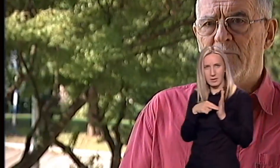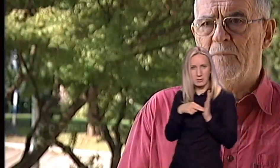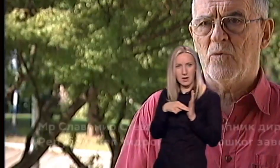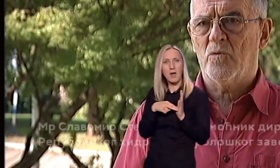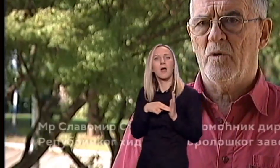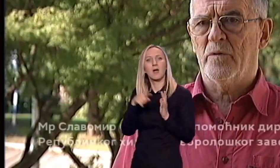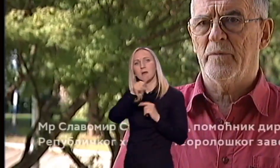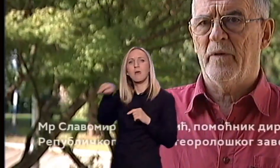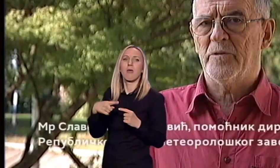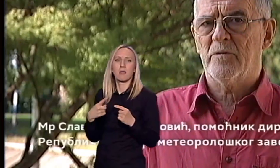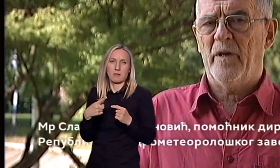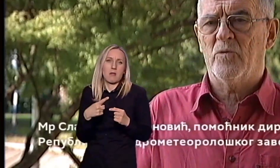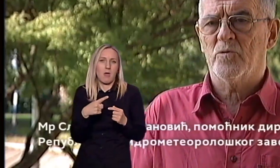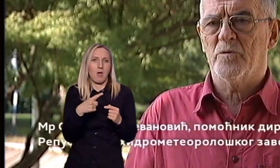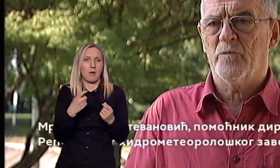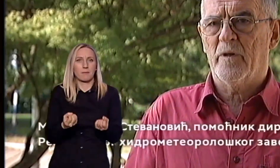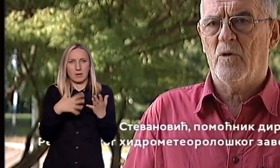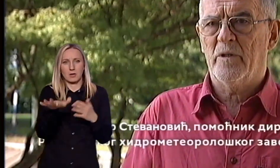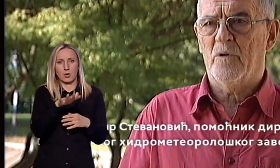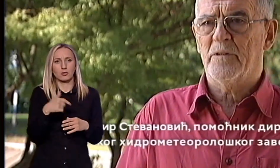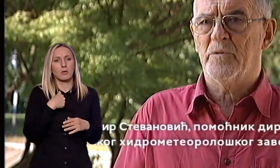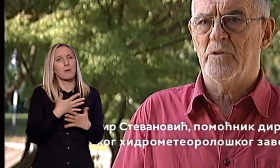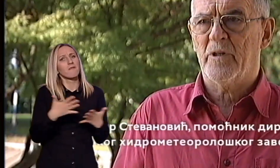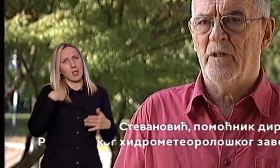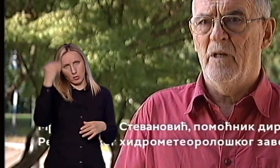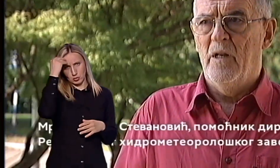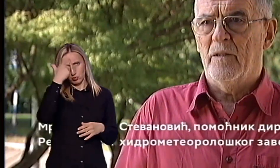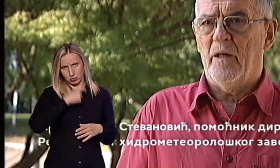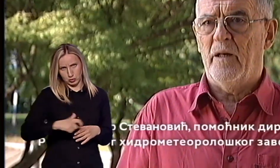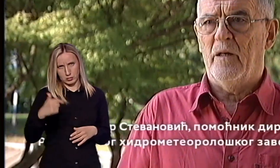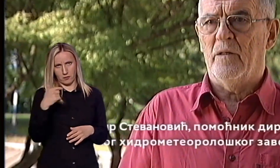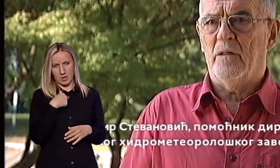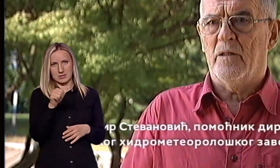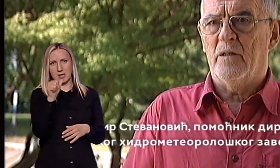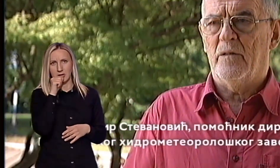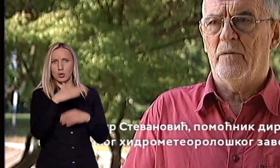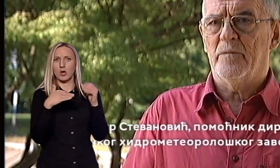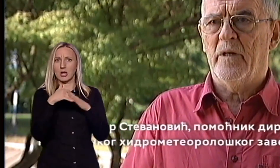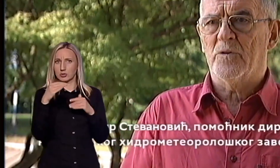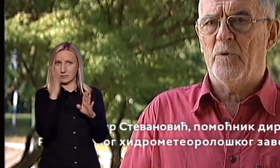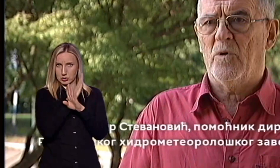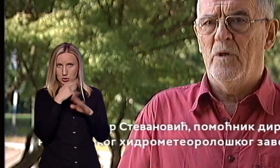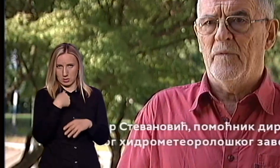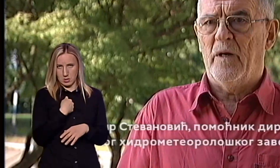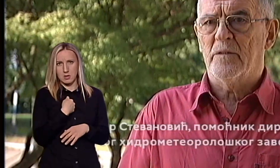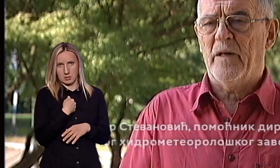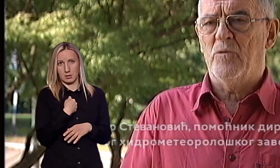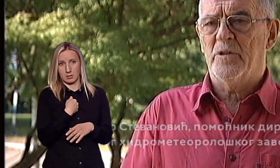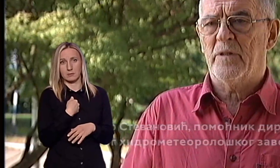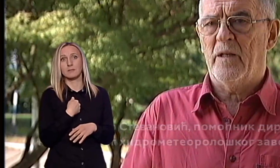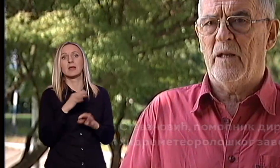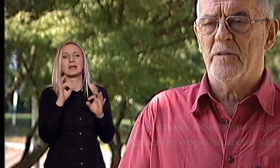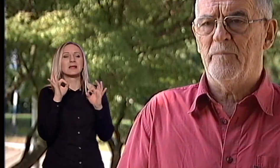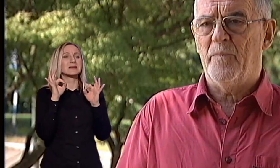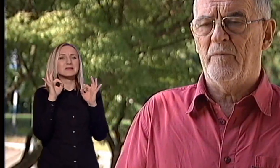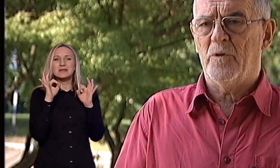kao neko ko ima već veliko iskustvo i kao hidrograđevinski inženjer, da je neosporno da svaki